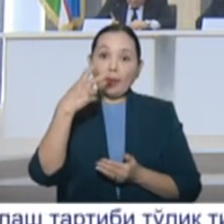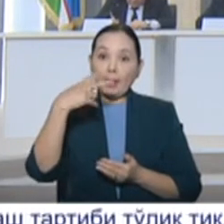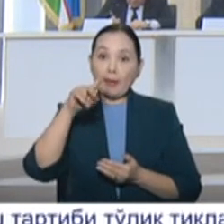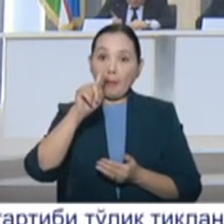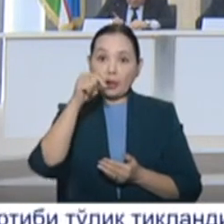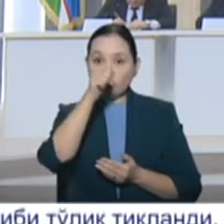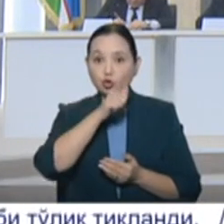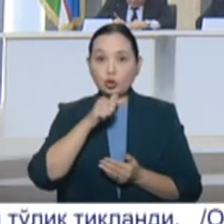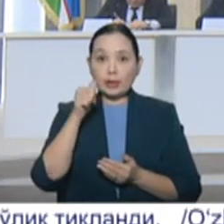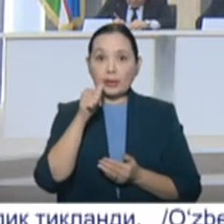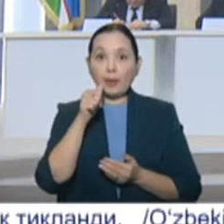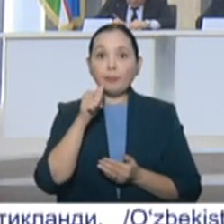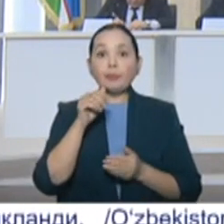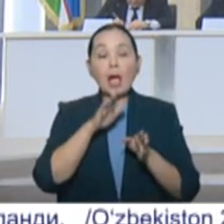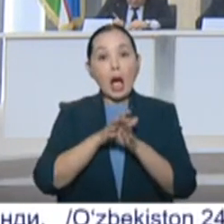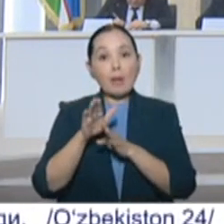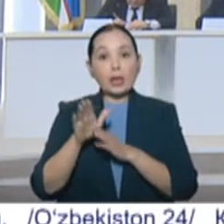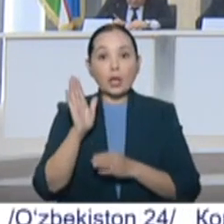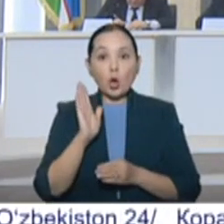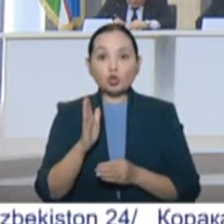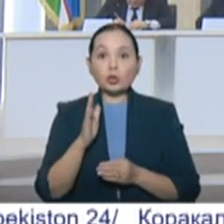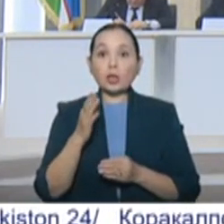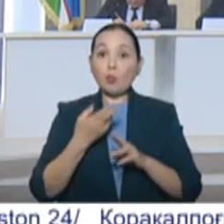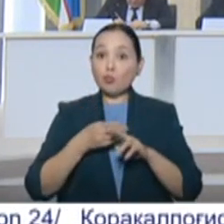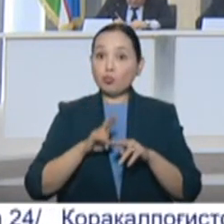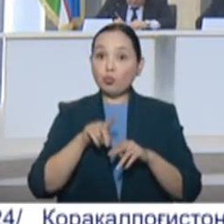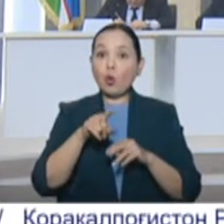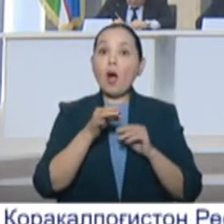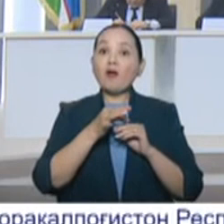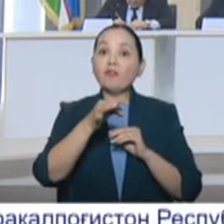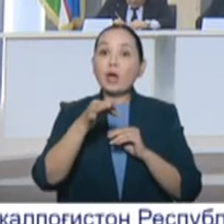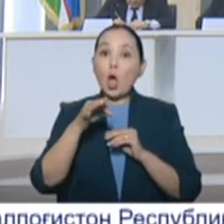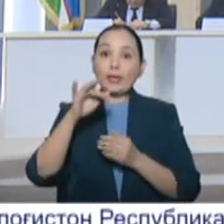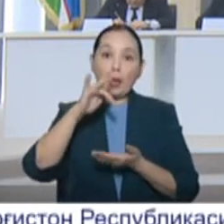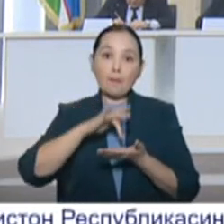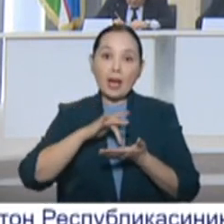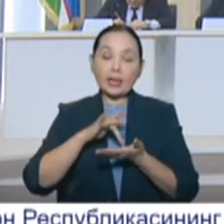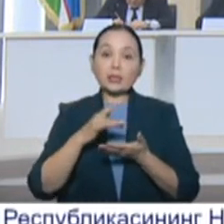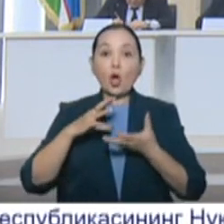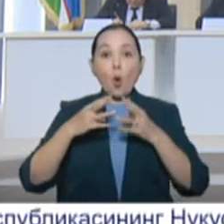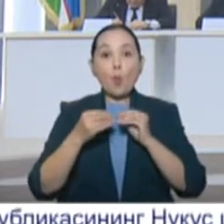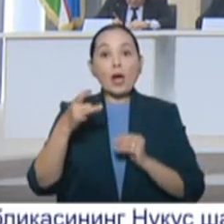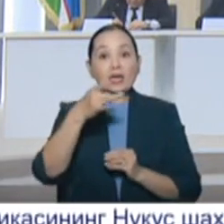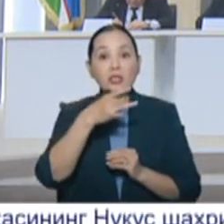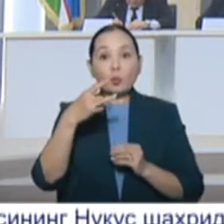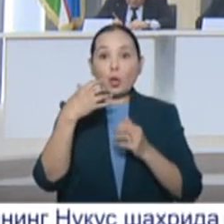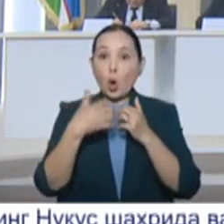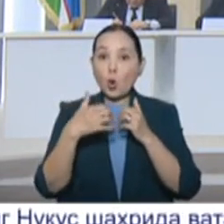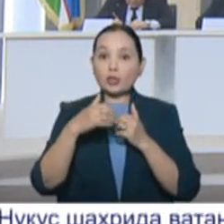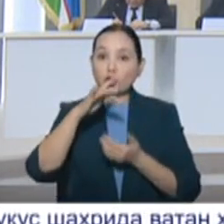yilda amalga oshiradiganimizni bu viloyat markazlarida, umuman respublikada yirik va o'rta